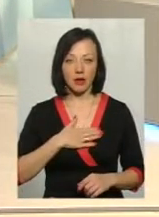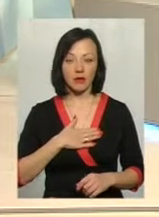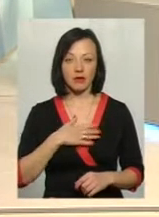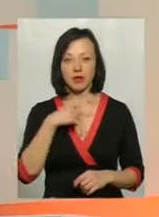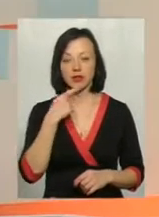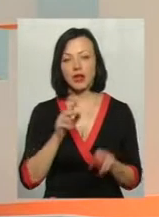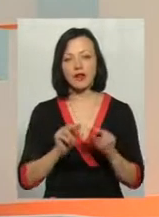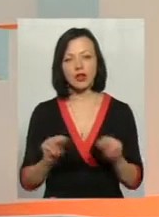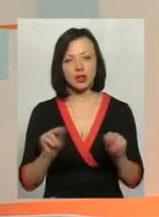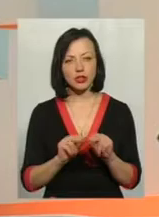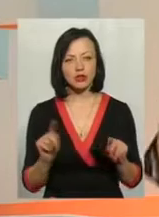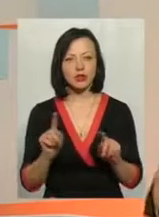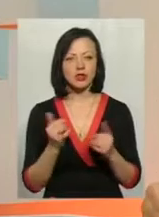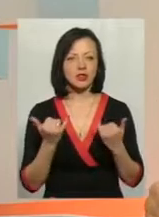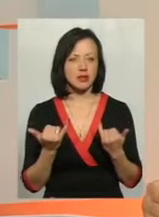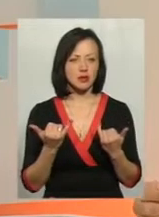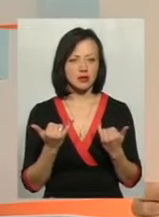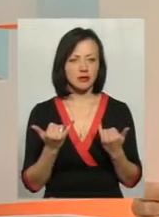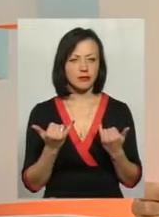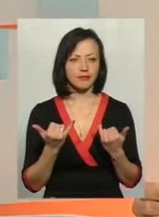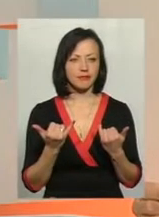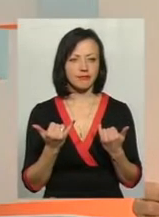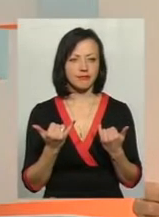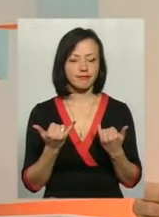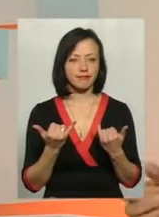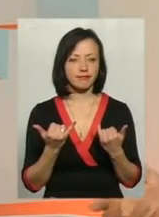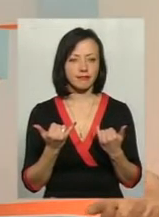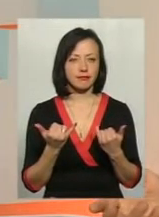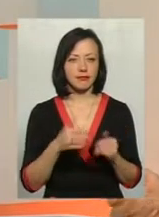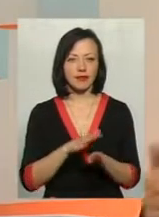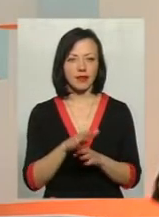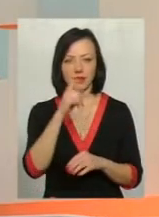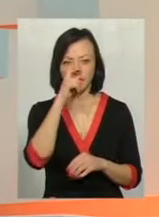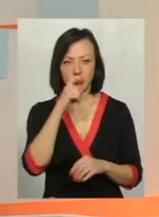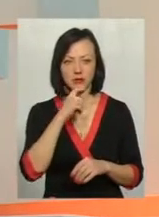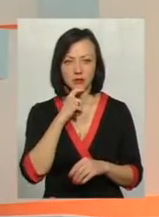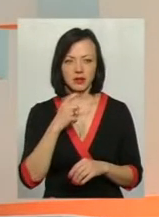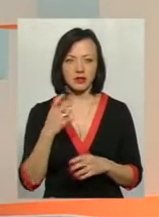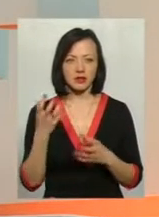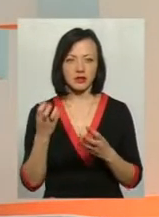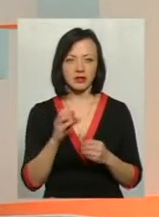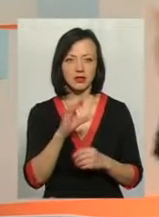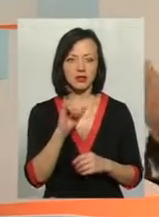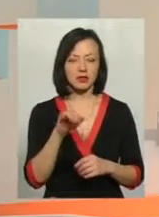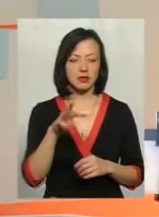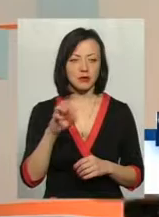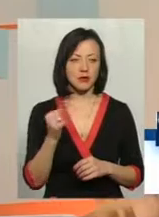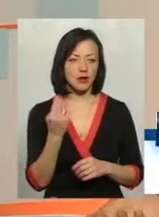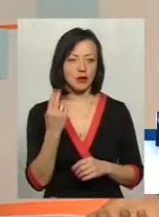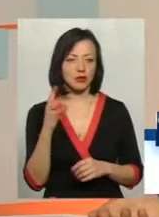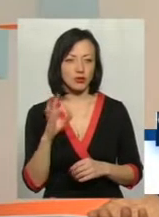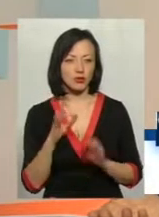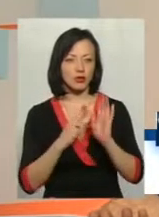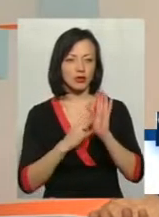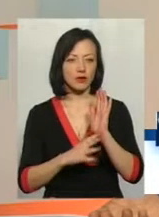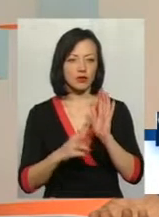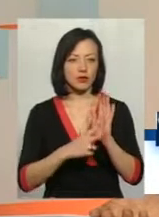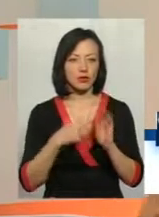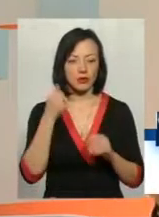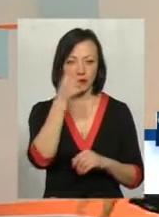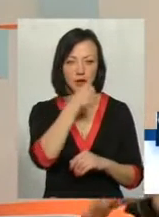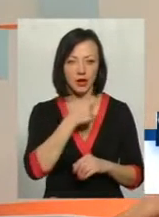наші викладачі, що ну зараз то відбувається взагалі незрозуміло, бо то ще та сімашко, це був 97-й рік.